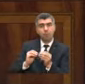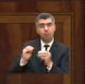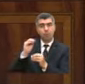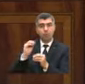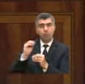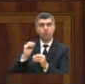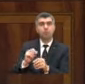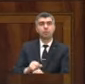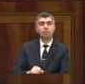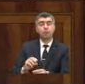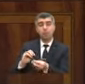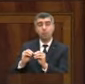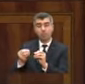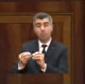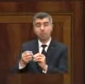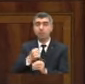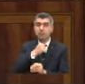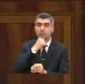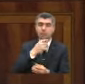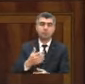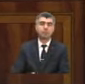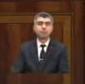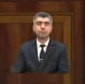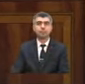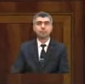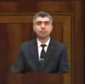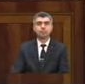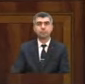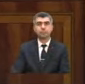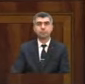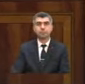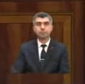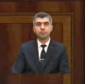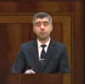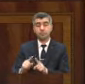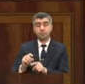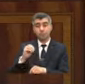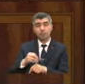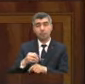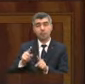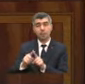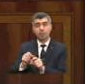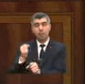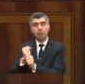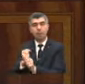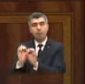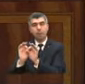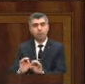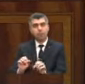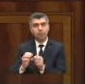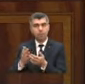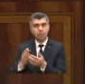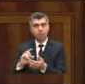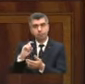وبالتالي غيكون عندنا إشكالية مع المسنين. وهناك كذلك الاستفادة من التعويض عن فقدان الشغل. وهذا